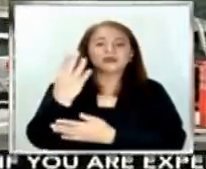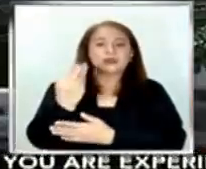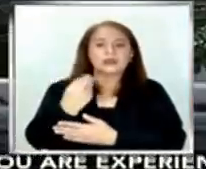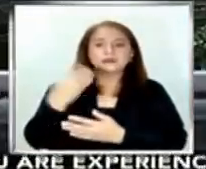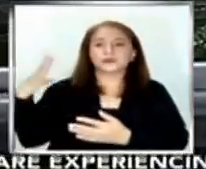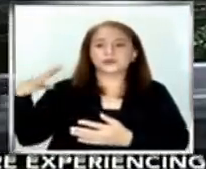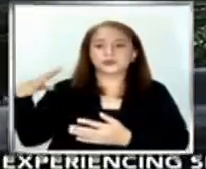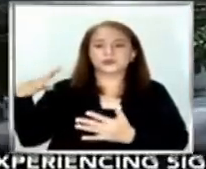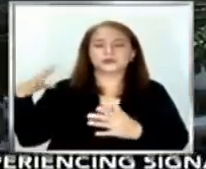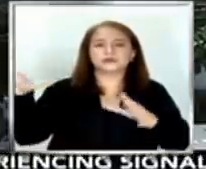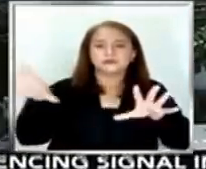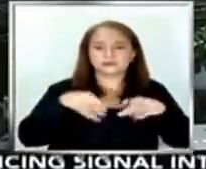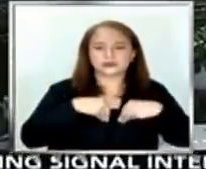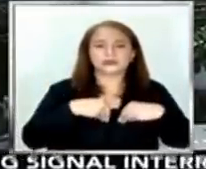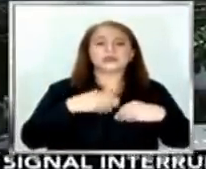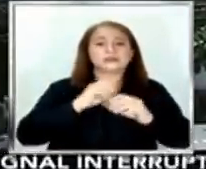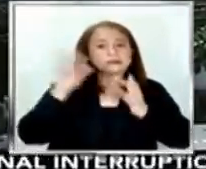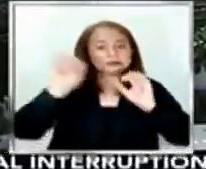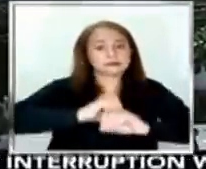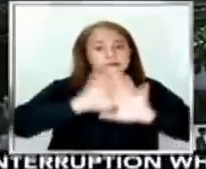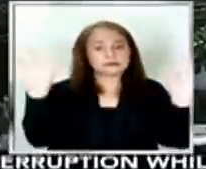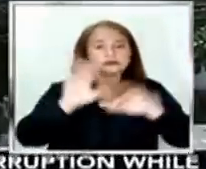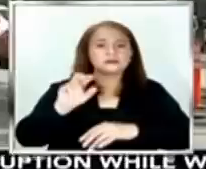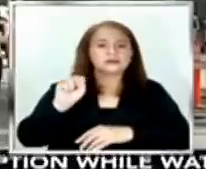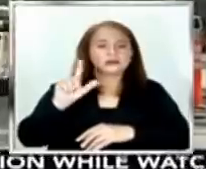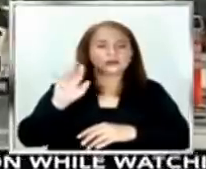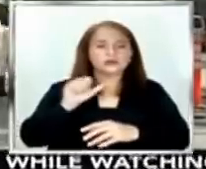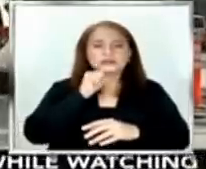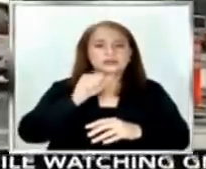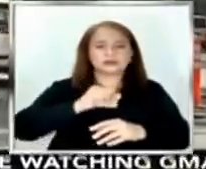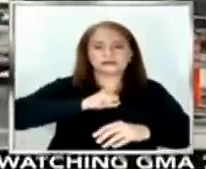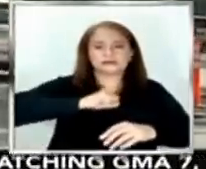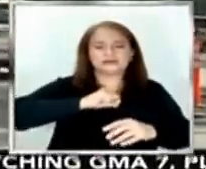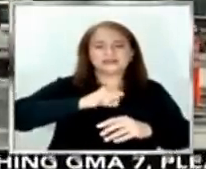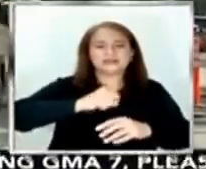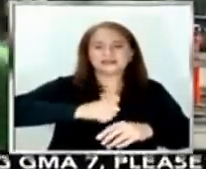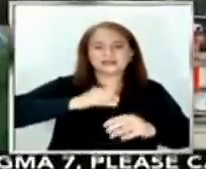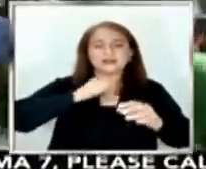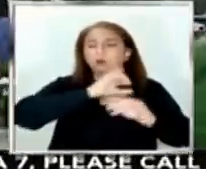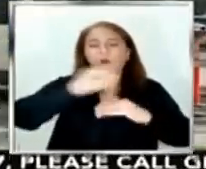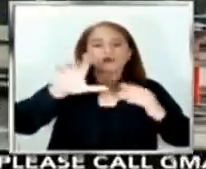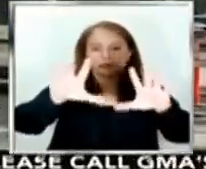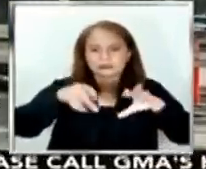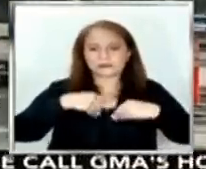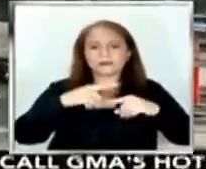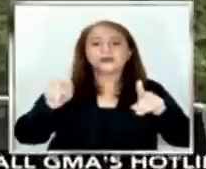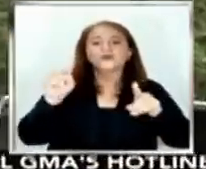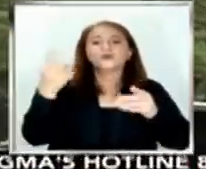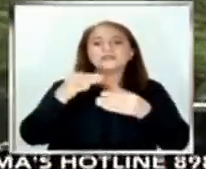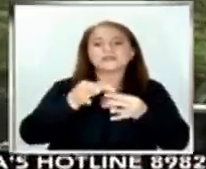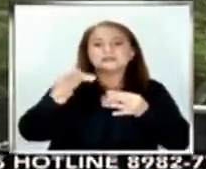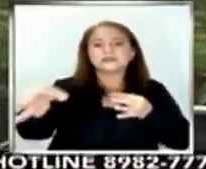ma-admit. Paglilinaw ng St. Luke's, hindi nila tatanggihan ang mga pasyente pero matatagalan lang daw bago ma-admit ang